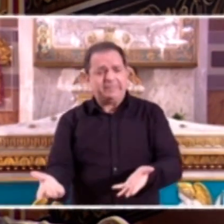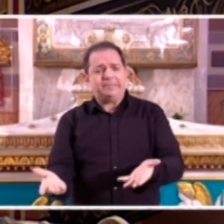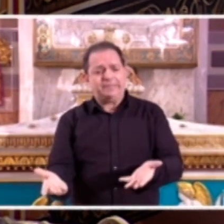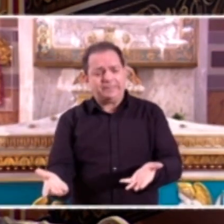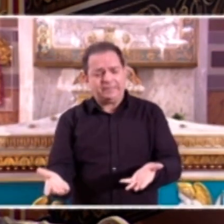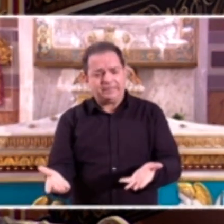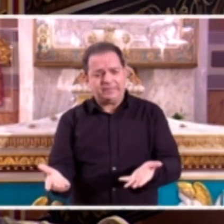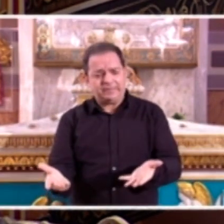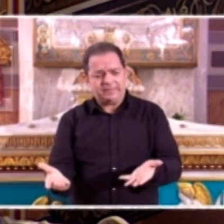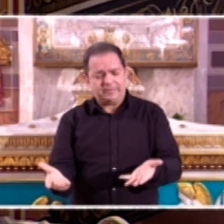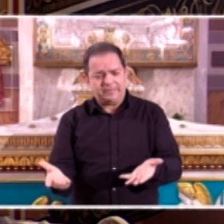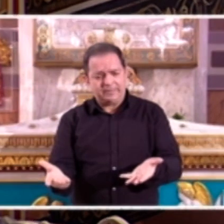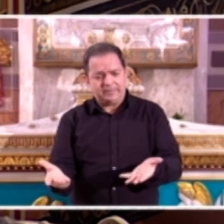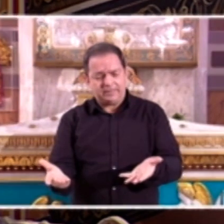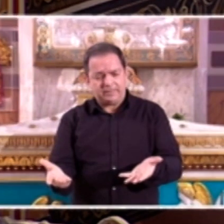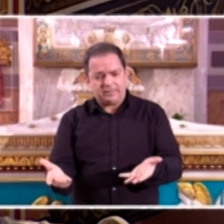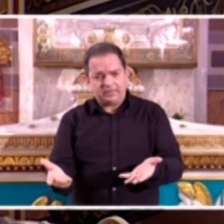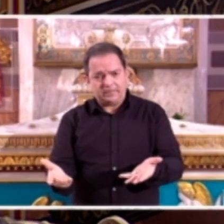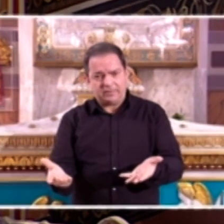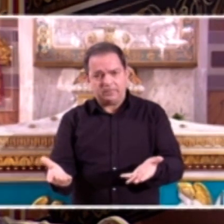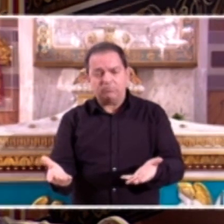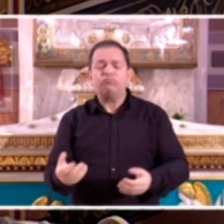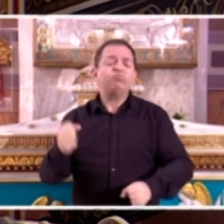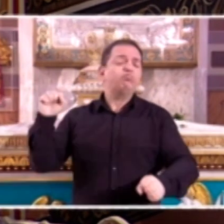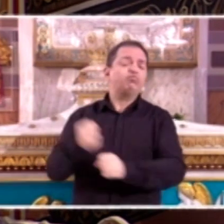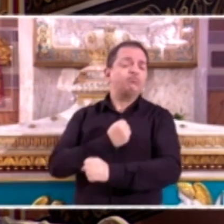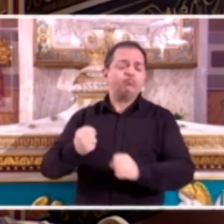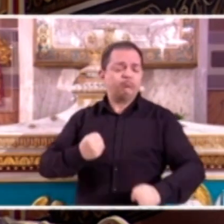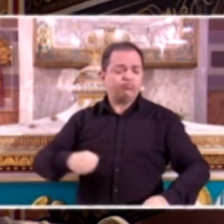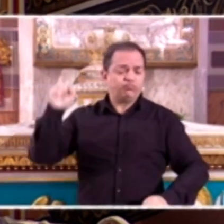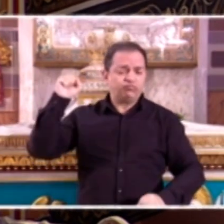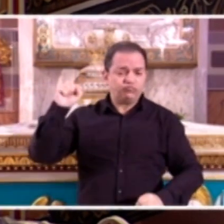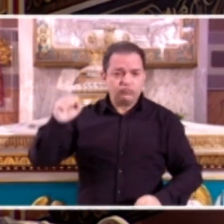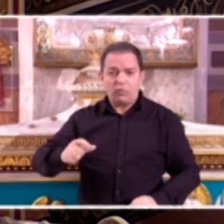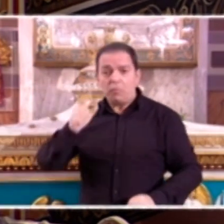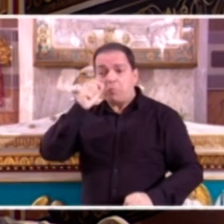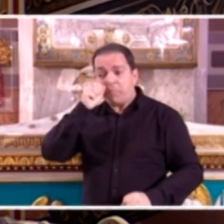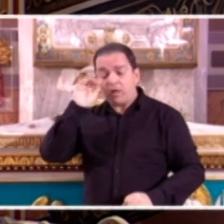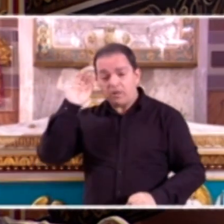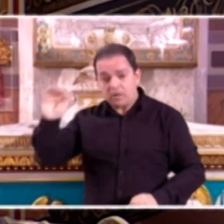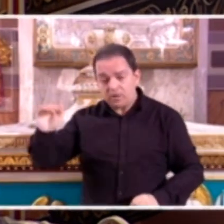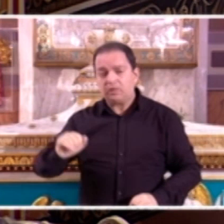παρεκάλλει αυτόν. Ο δε αποκριθείς είπε το πατρί,